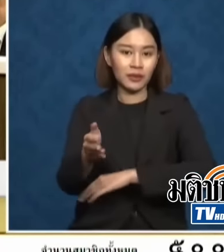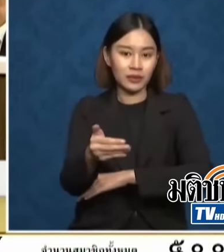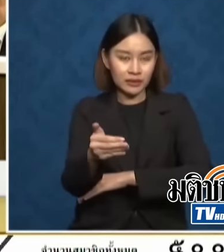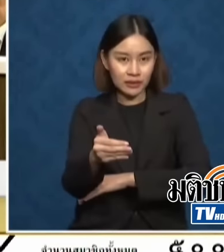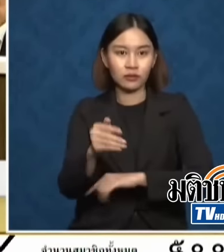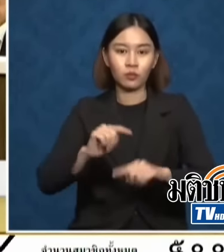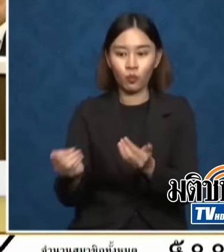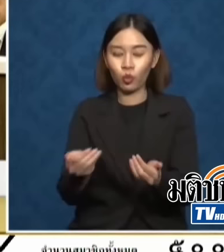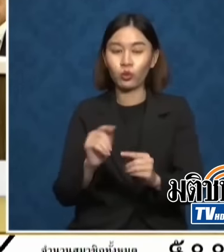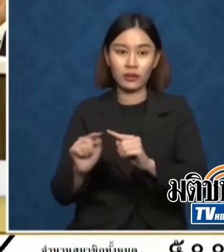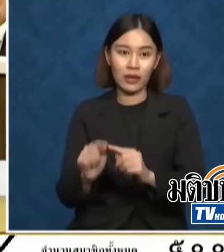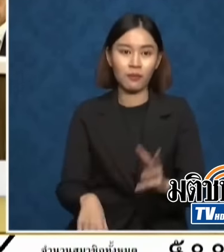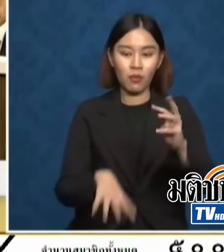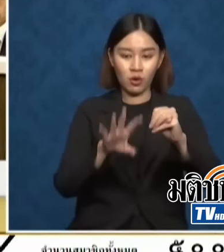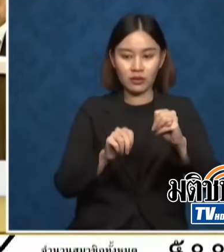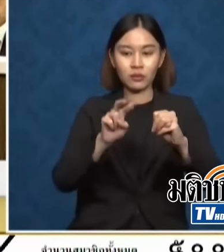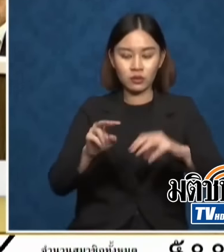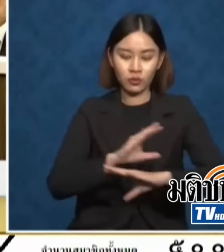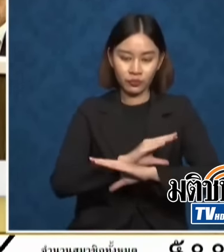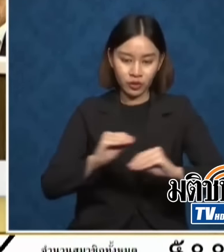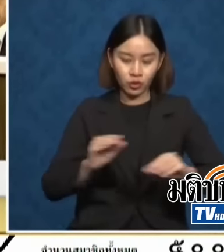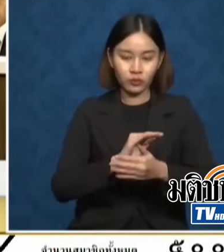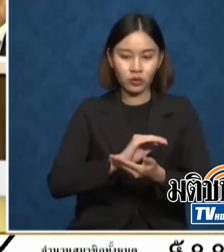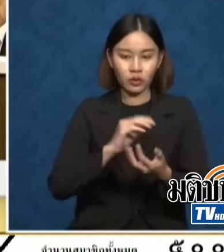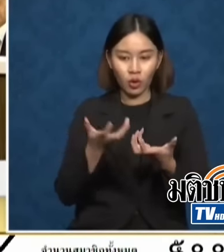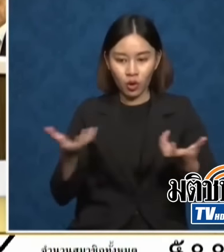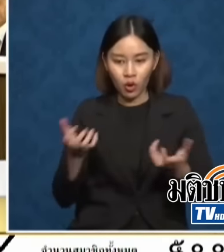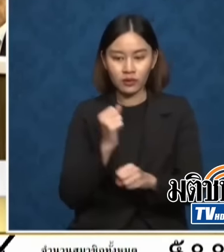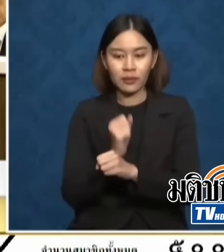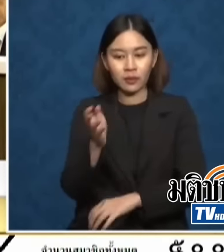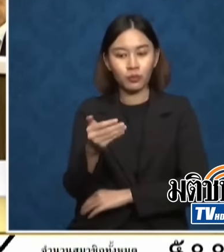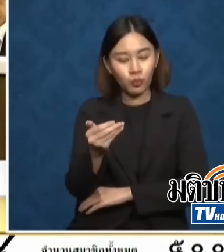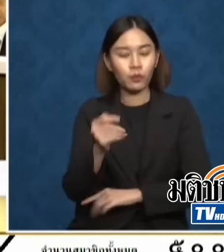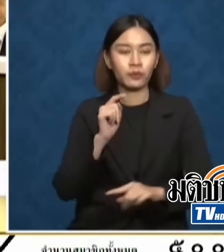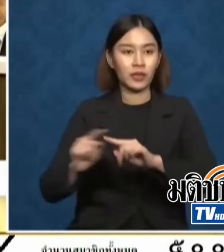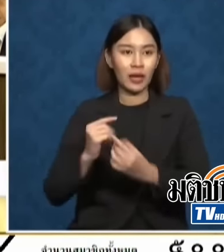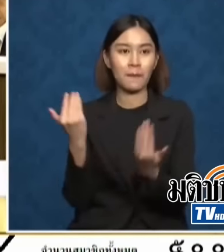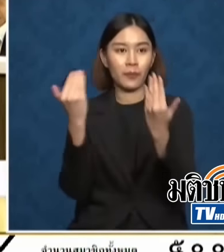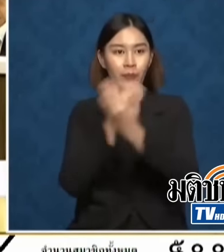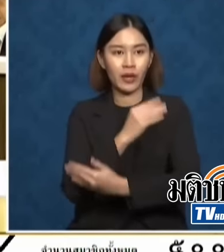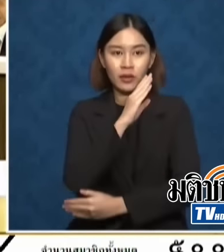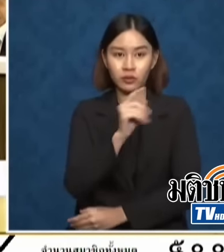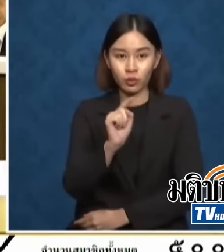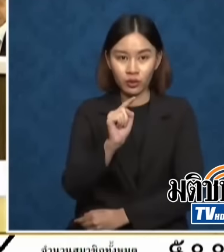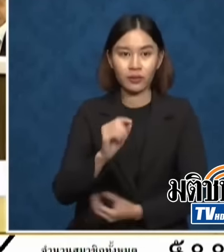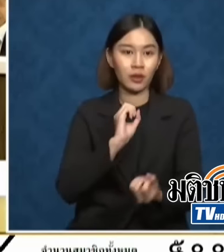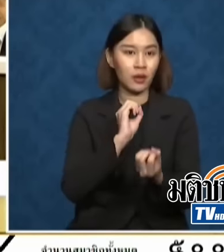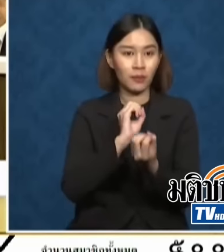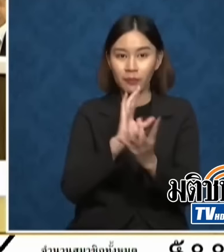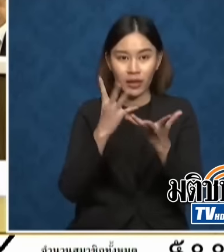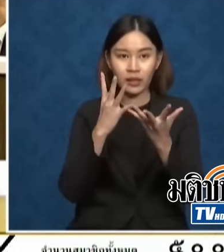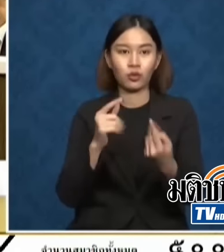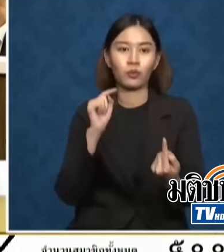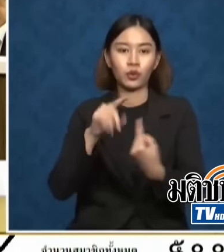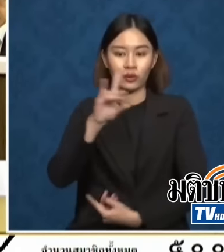ตัวอ่อนมาตรา42ผ่อนปรนการดัดแปลงเครื่องมือประมง ให้ทำได้ในกรณีที่ไม่มีผลต่อปริม